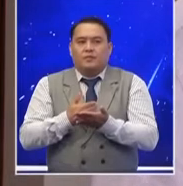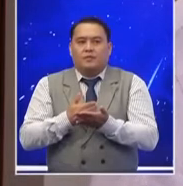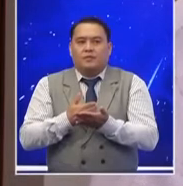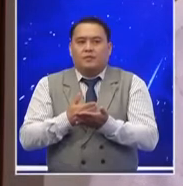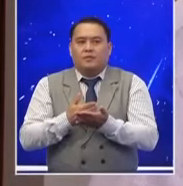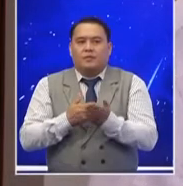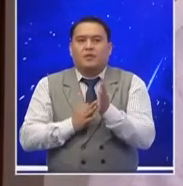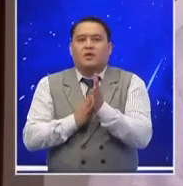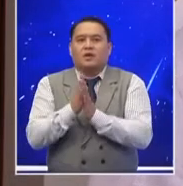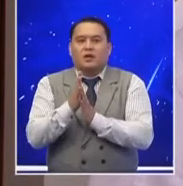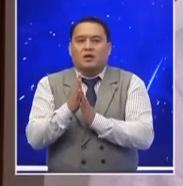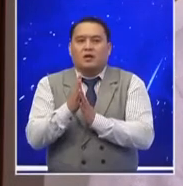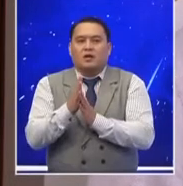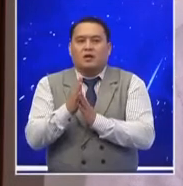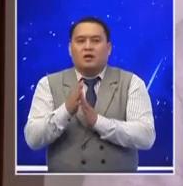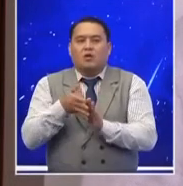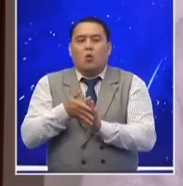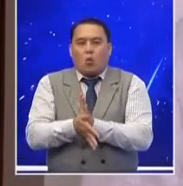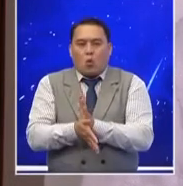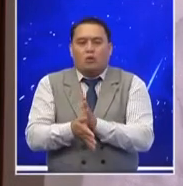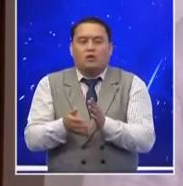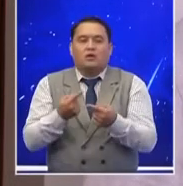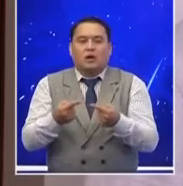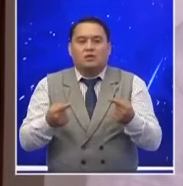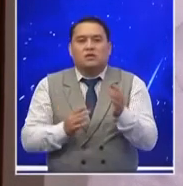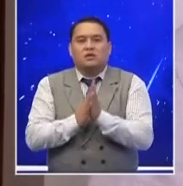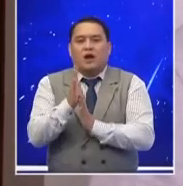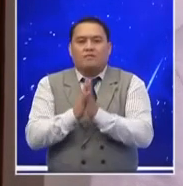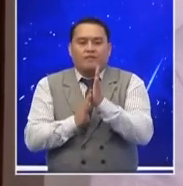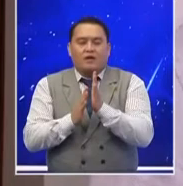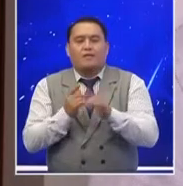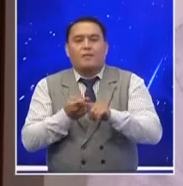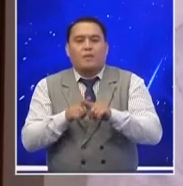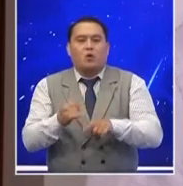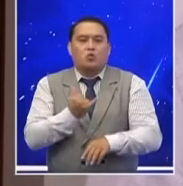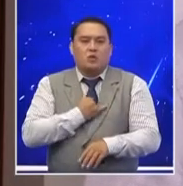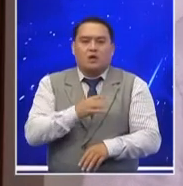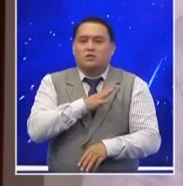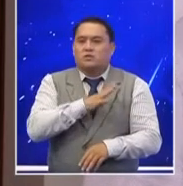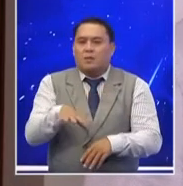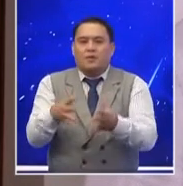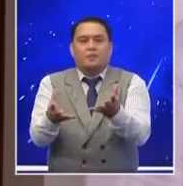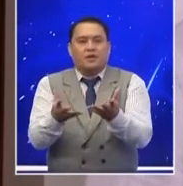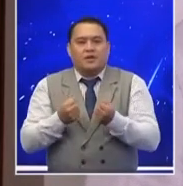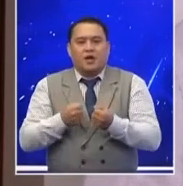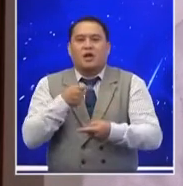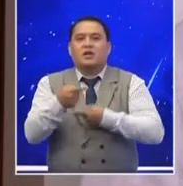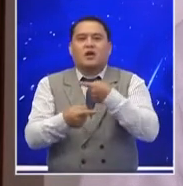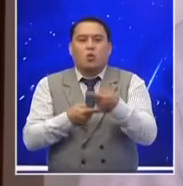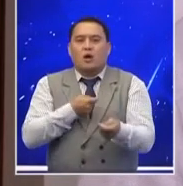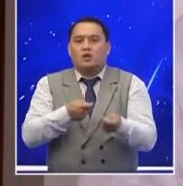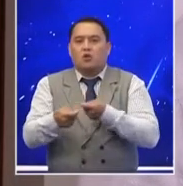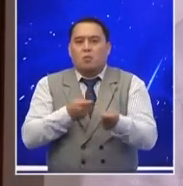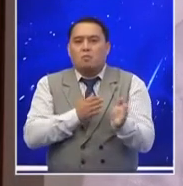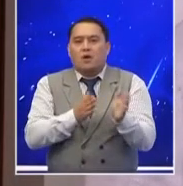солодки красной, корнем солодки красной. Поскольку этот закон у нас не был принят, регулирующий механизм не